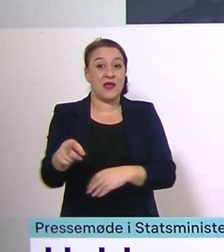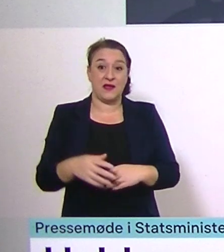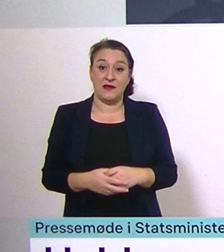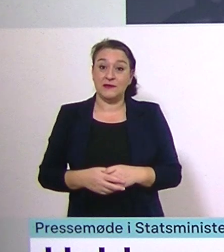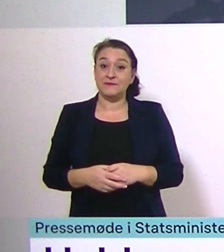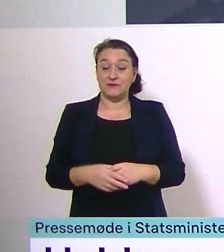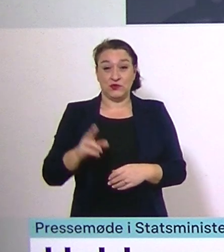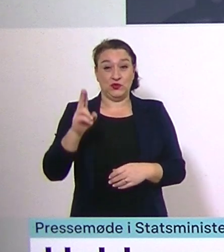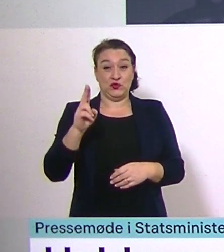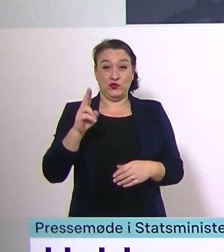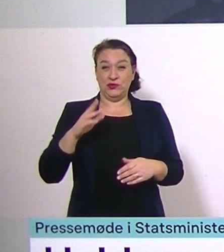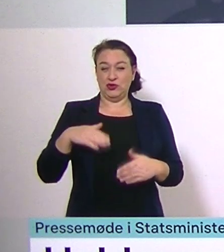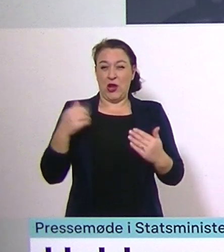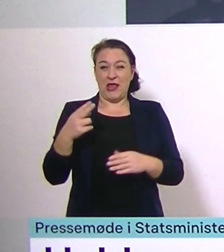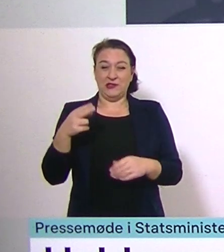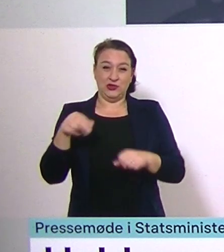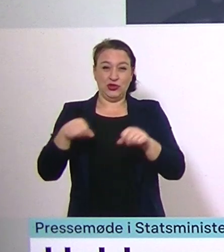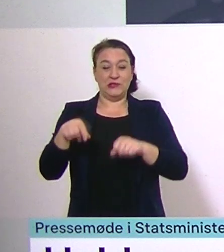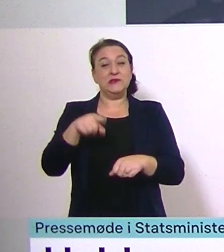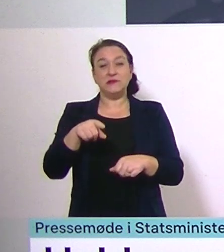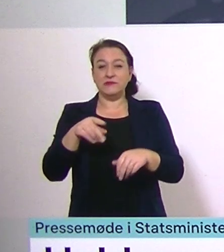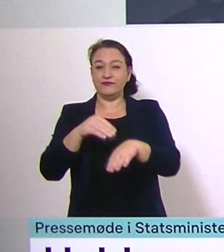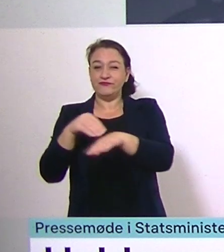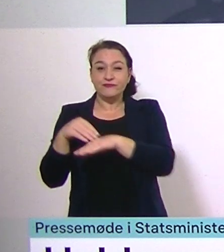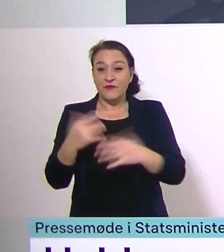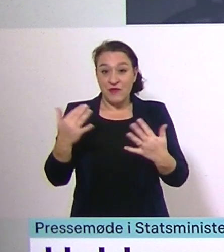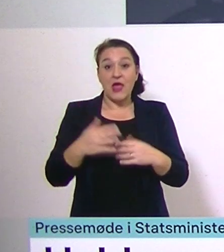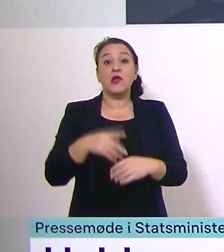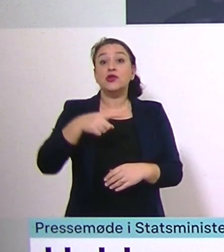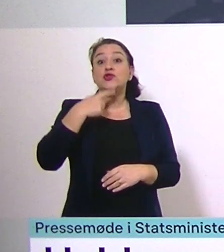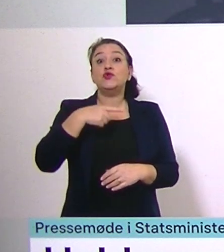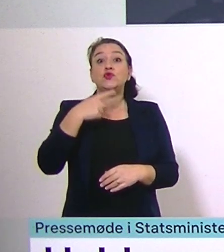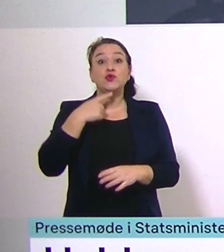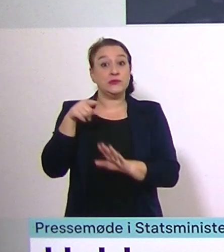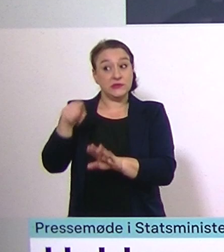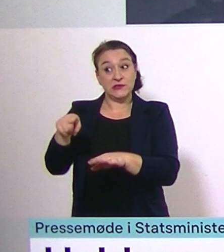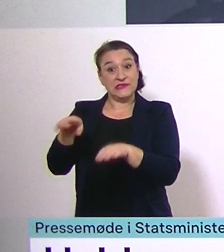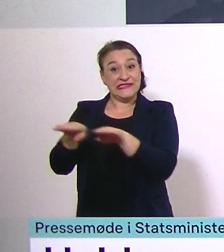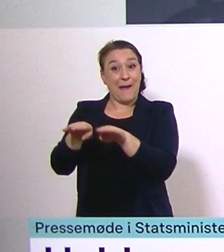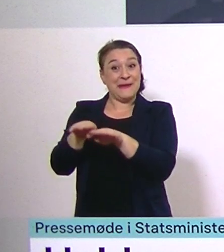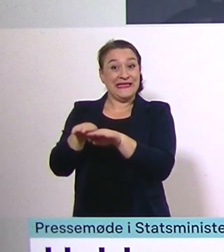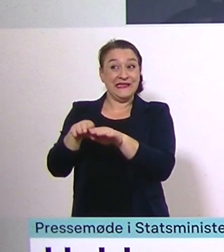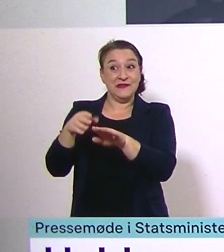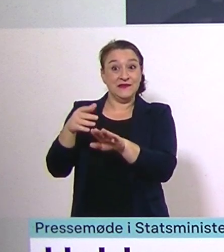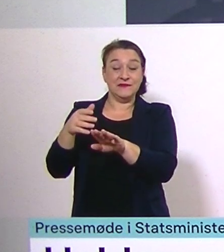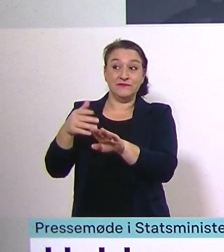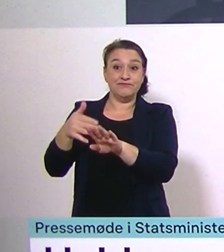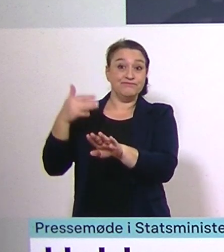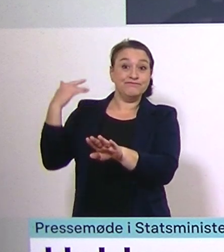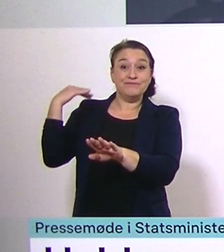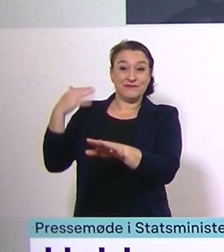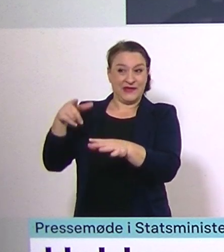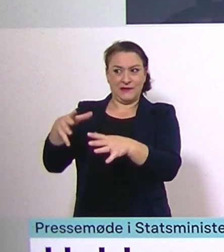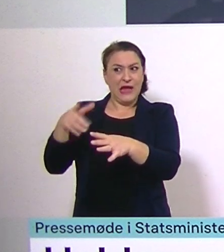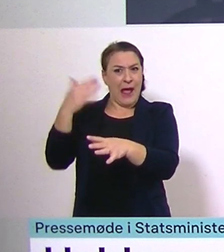situationen vedrørende, sygehuskapaciteten er markant anderledes og på mange måder mere bekymrende end